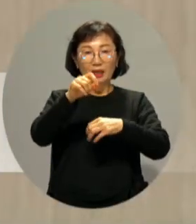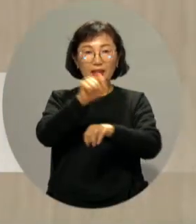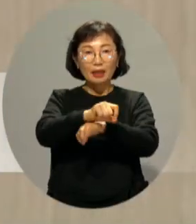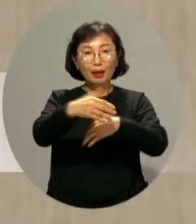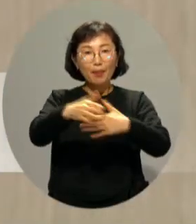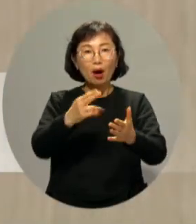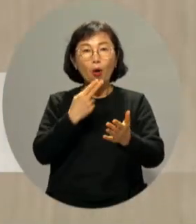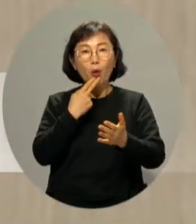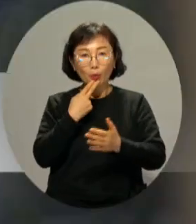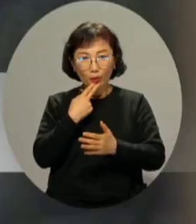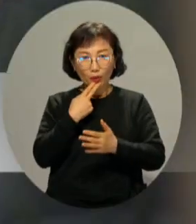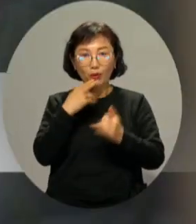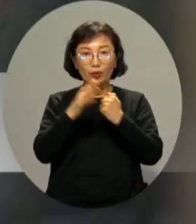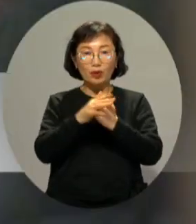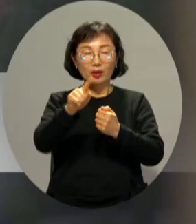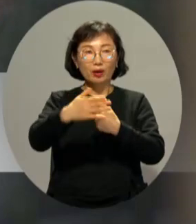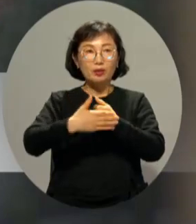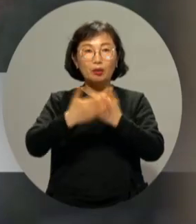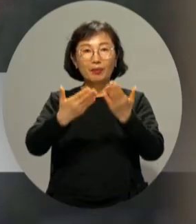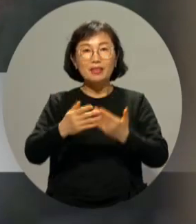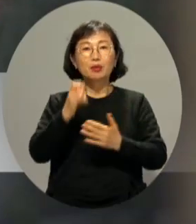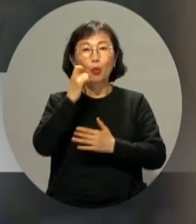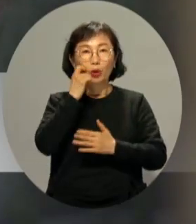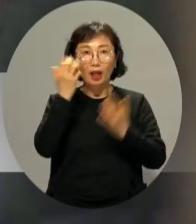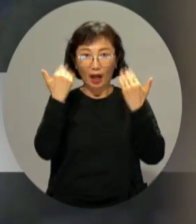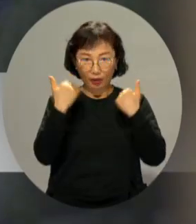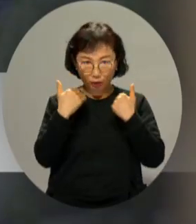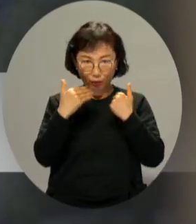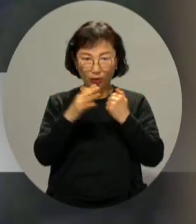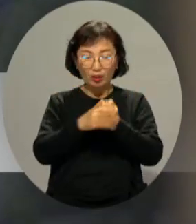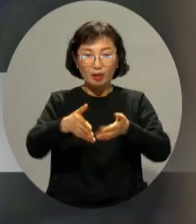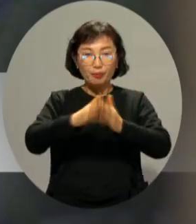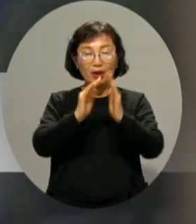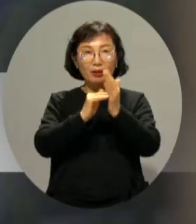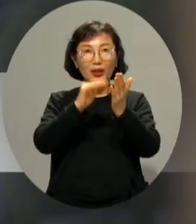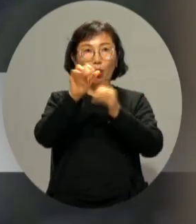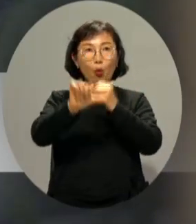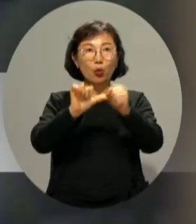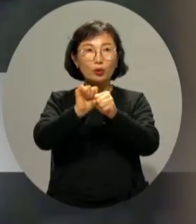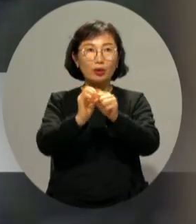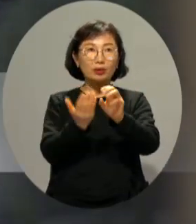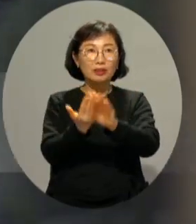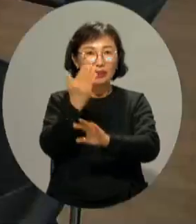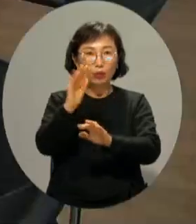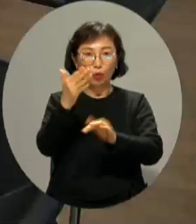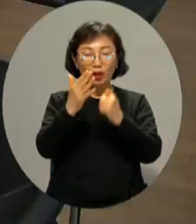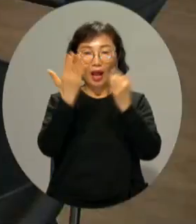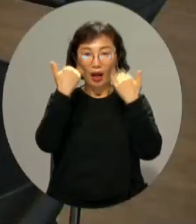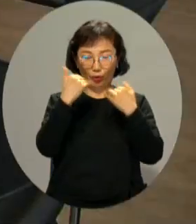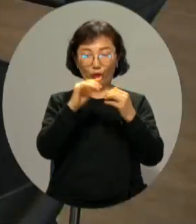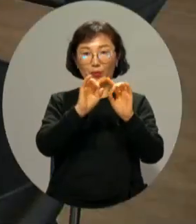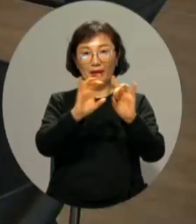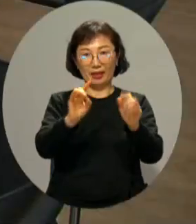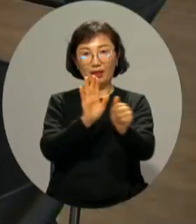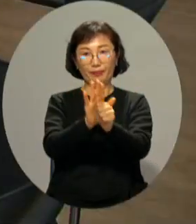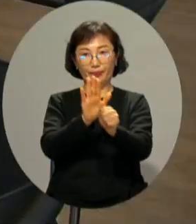그간 상담실 구축비를 받지 않은 학교 구축한 뒤 5년 이상 지난 학교 순으로 우선